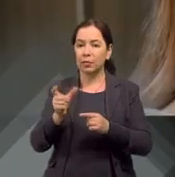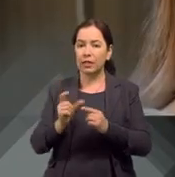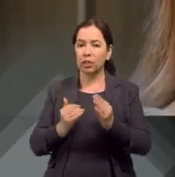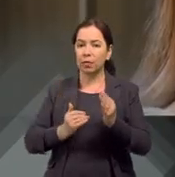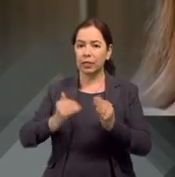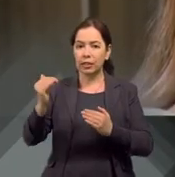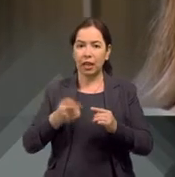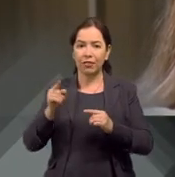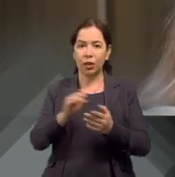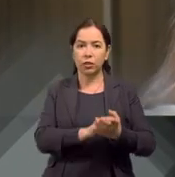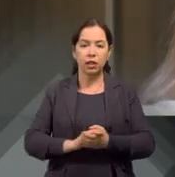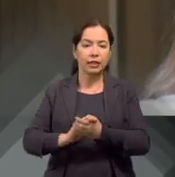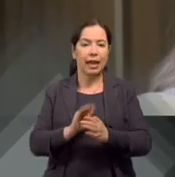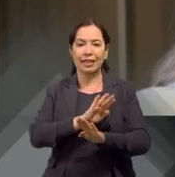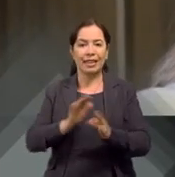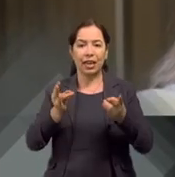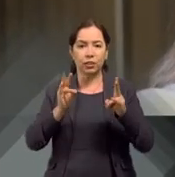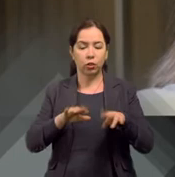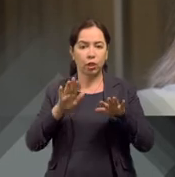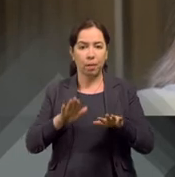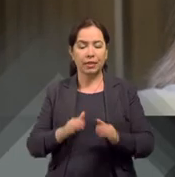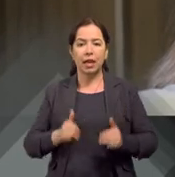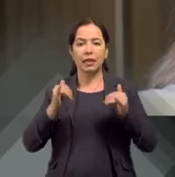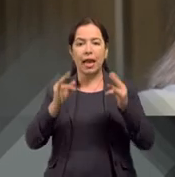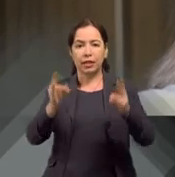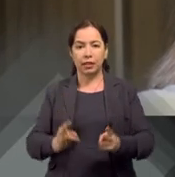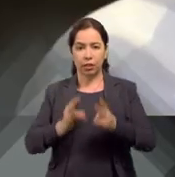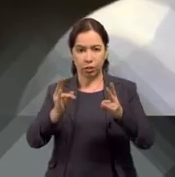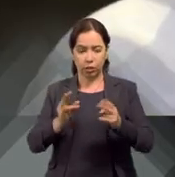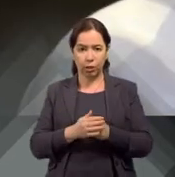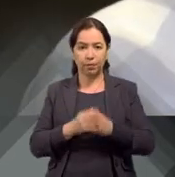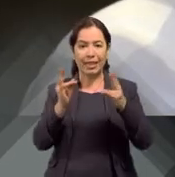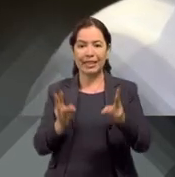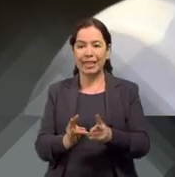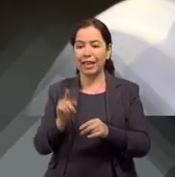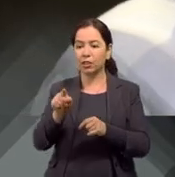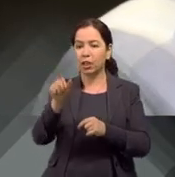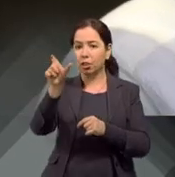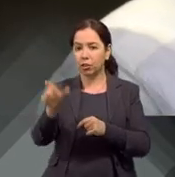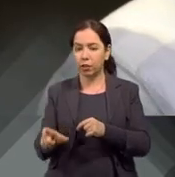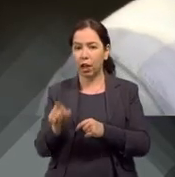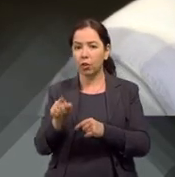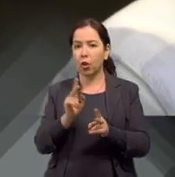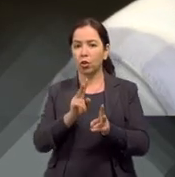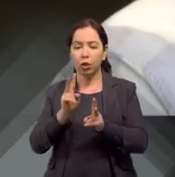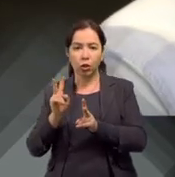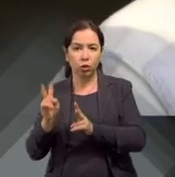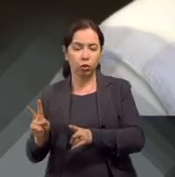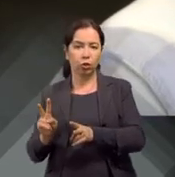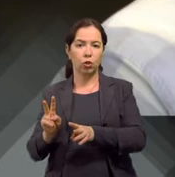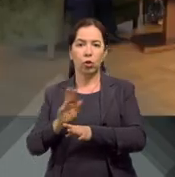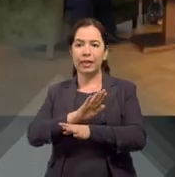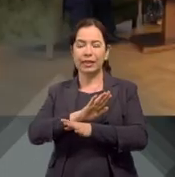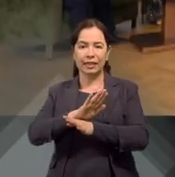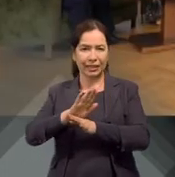В такой среде не остается места для нежности. Нежный – тот, кто, цитата, трости надломленной не